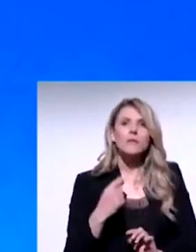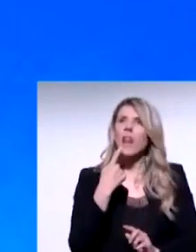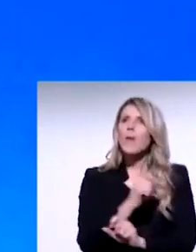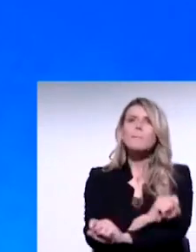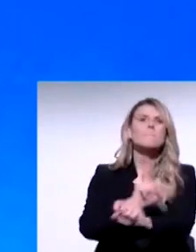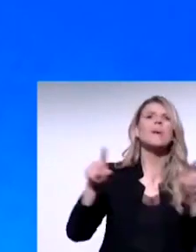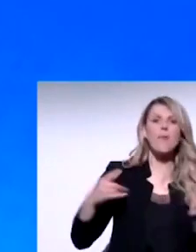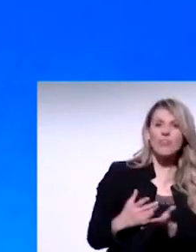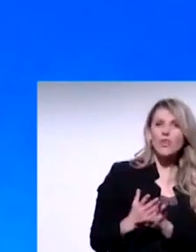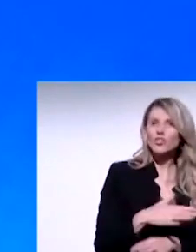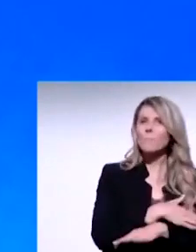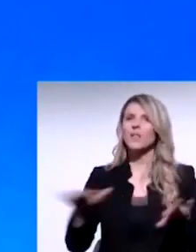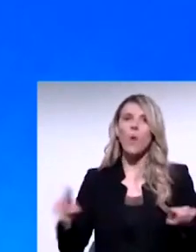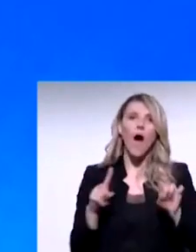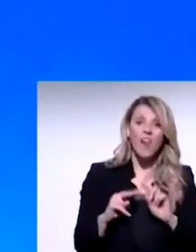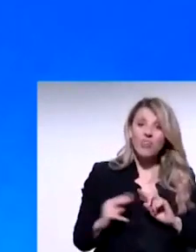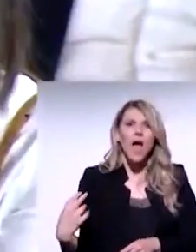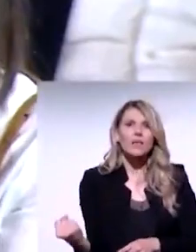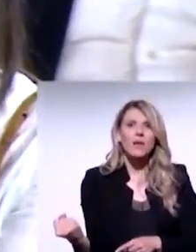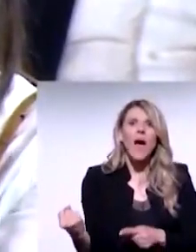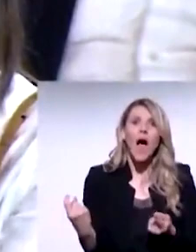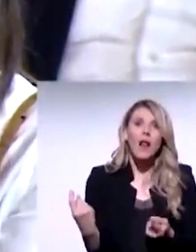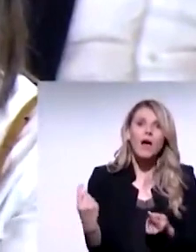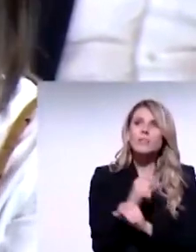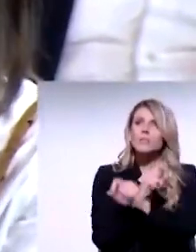καταδικασμένο 13-0 στο ειδικό δικαστήριο Νίκο Παπά.